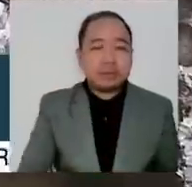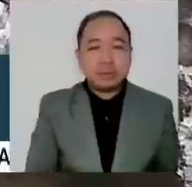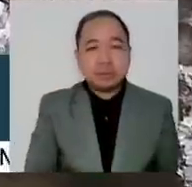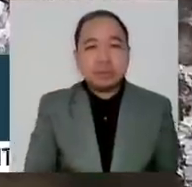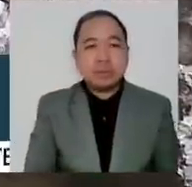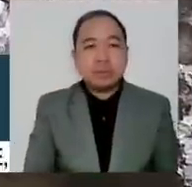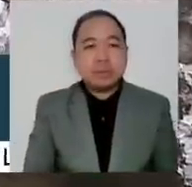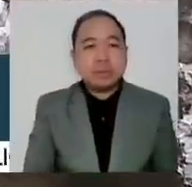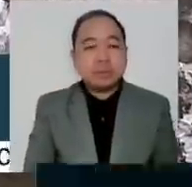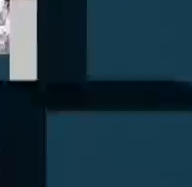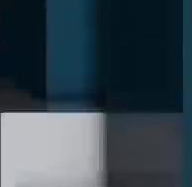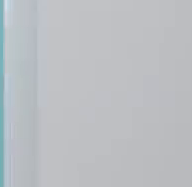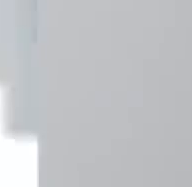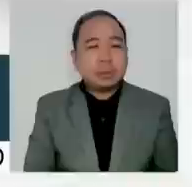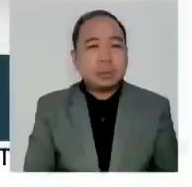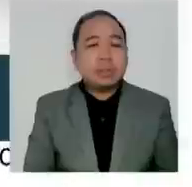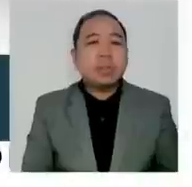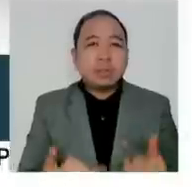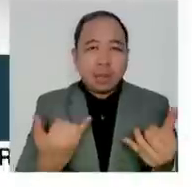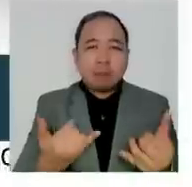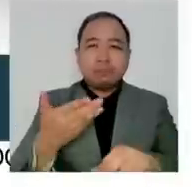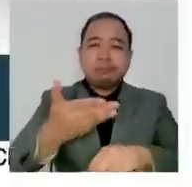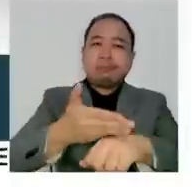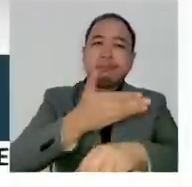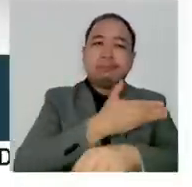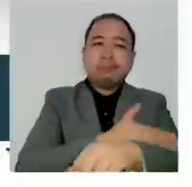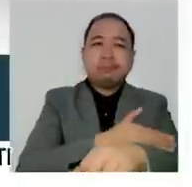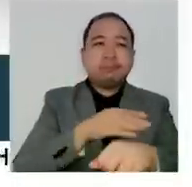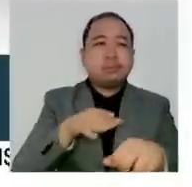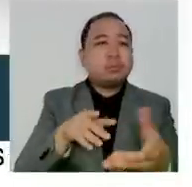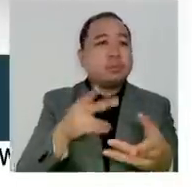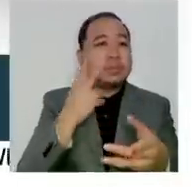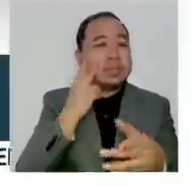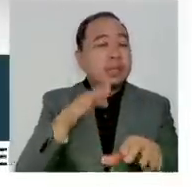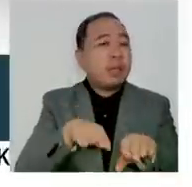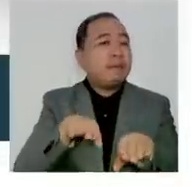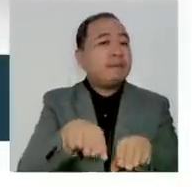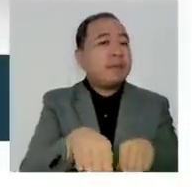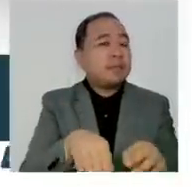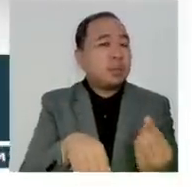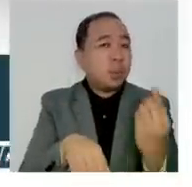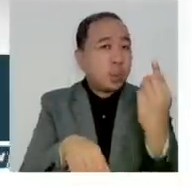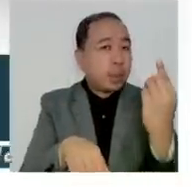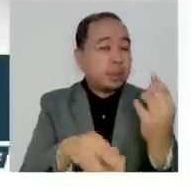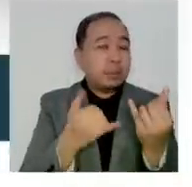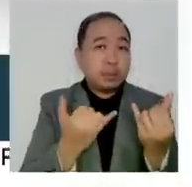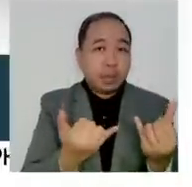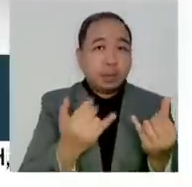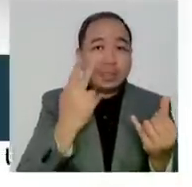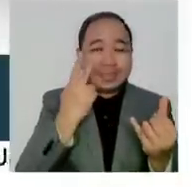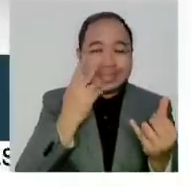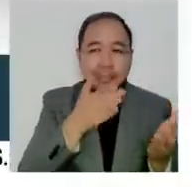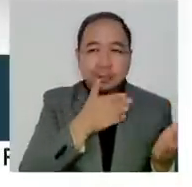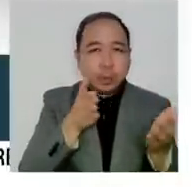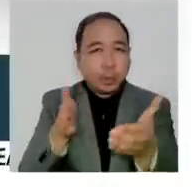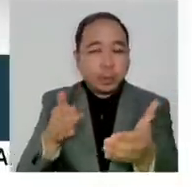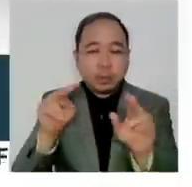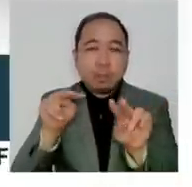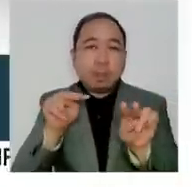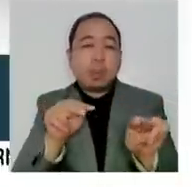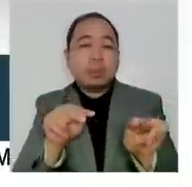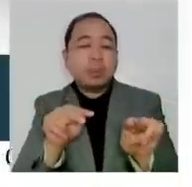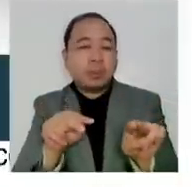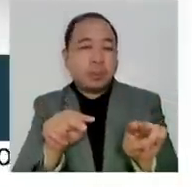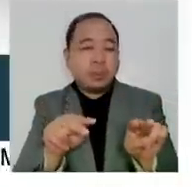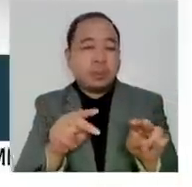Actually, malaki yung progress natin doon sa phase 1 na tinatawag natin. Kaya nga pumupunta na tayo doon sa monitoring. Nandun na lang